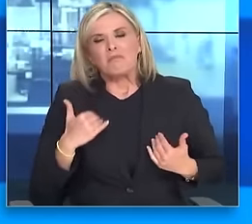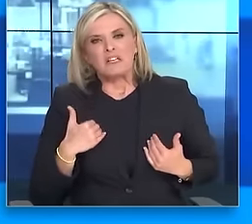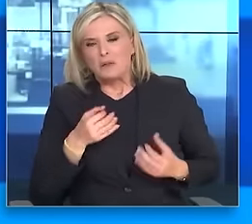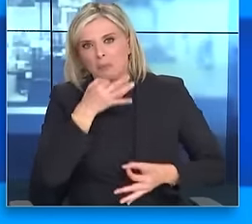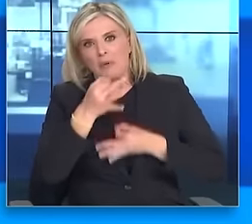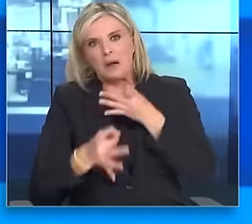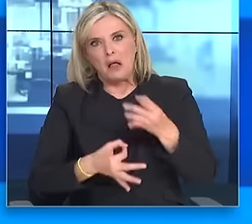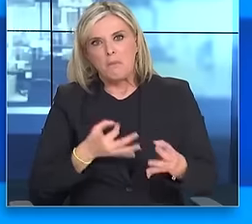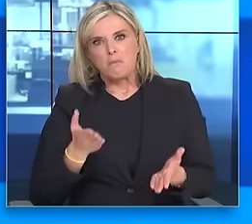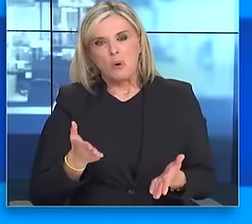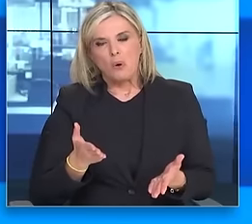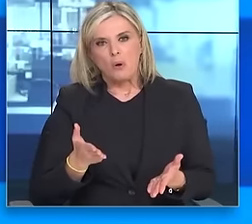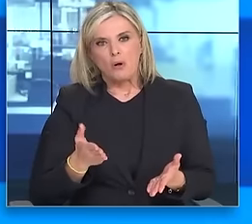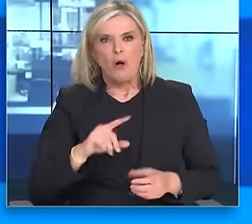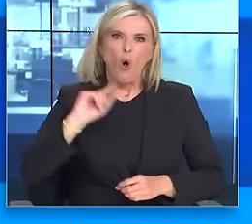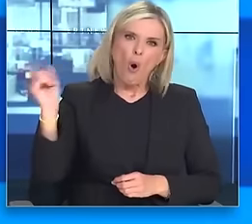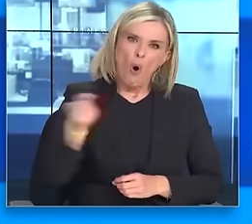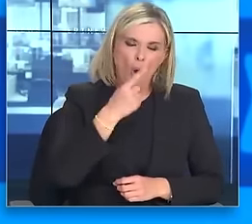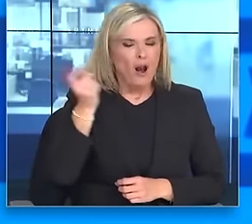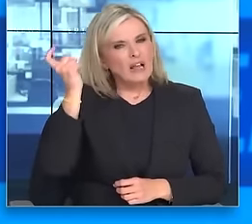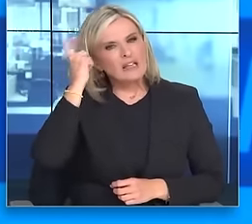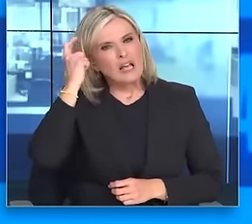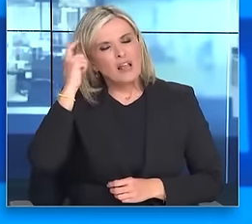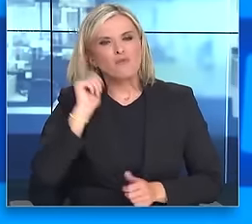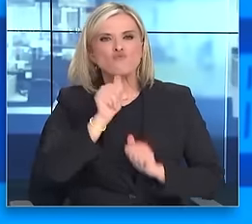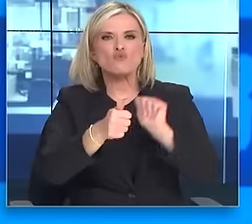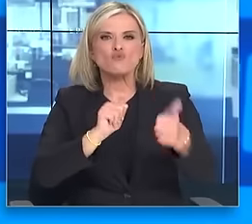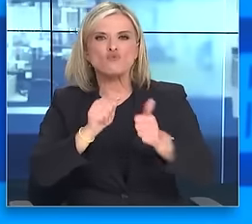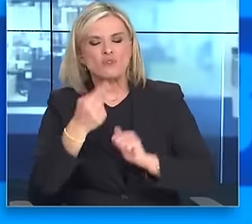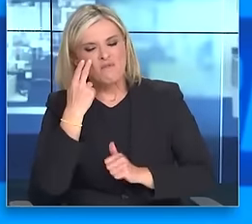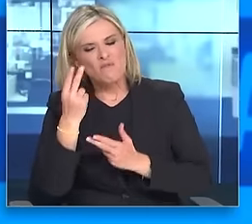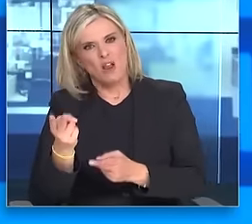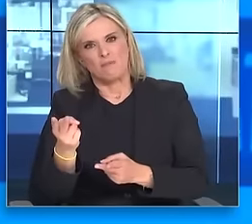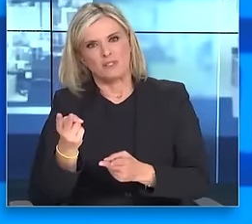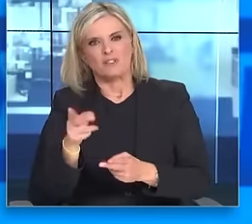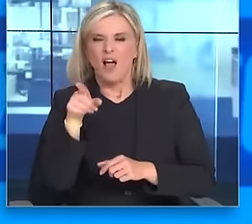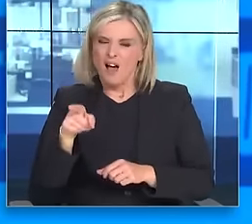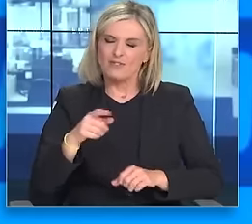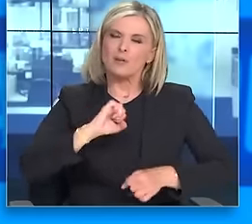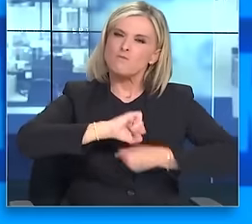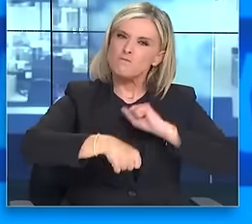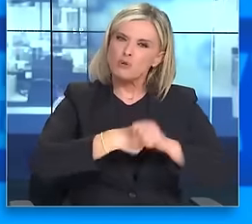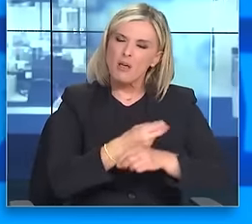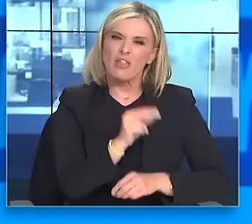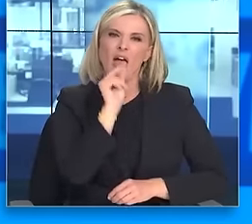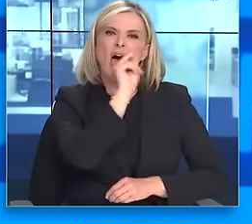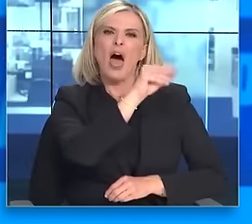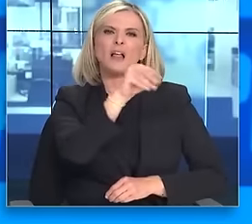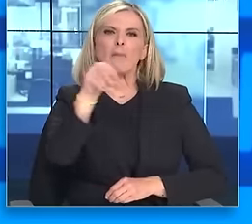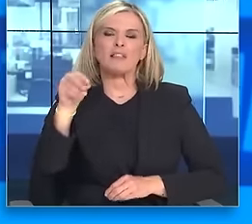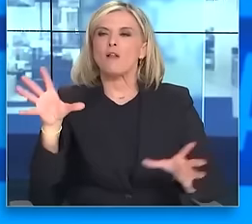δεν έχω να πω πολλά. Νομίζω ότι όλοι αντιλαμβάνονται ότι αυτή έτσι, η εργαλειοποίηση του πατριωτισμού και οι